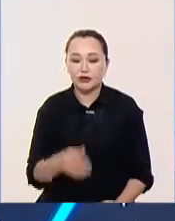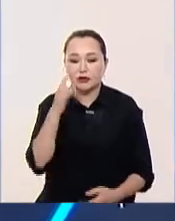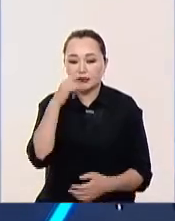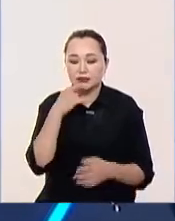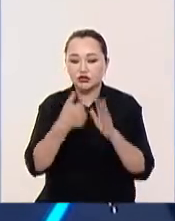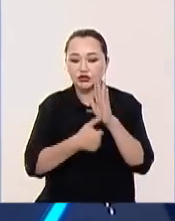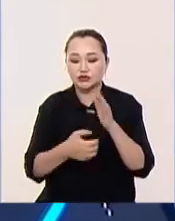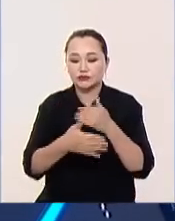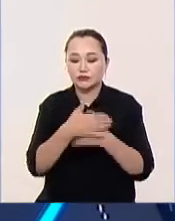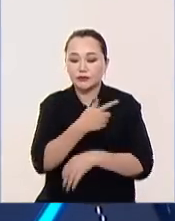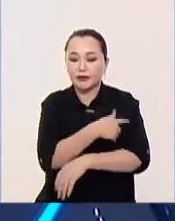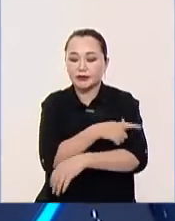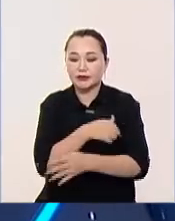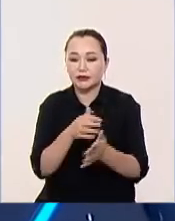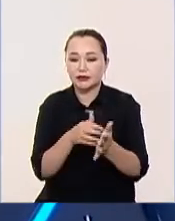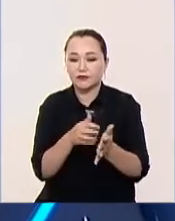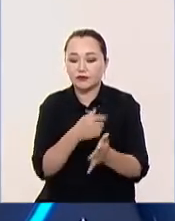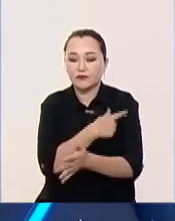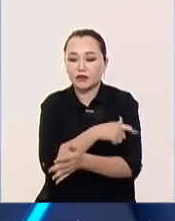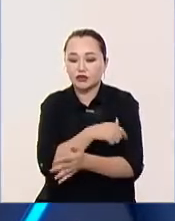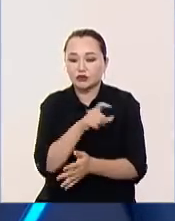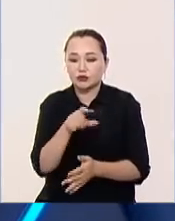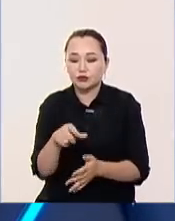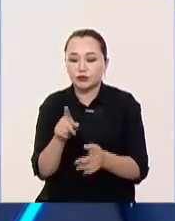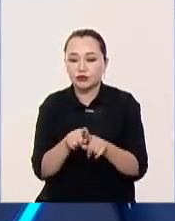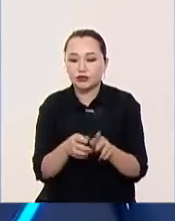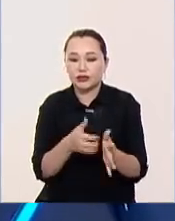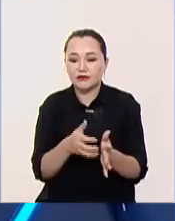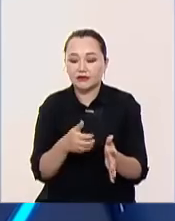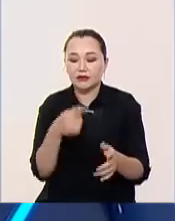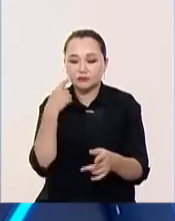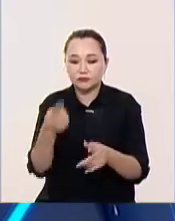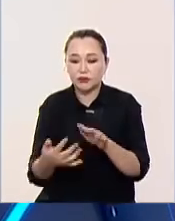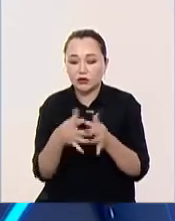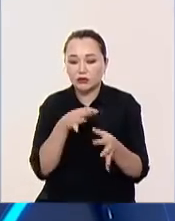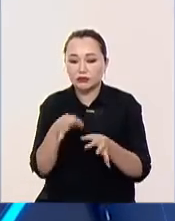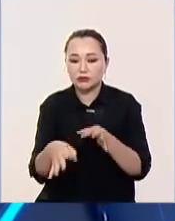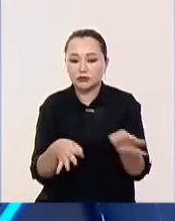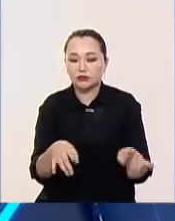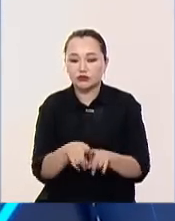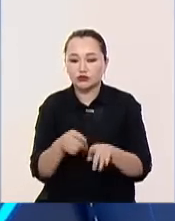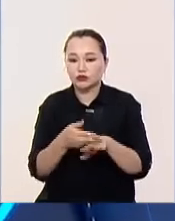Қазақстанда 600-ге жуық емхана жетіспейді. Оның үстіне дәрігер тапшылығы тағы бар. Әсіресе Шалғай елді мекендерде жағдай